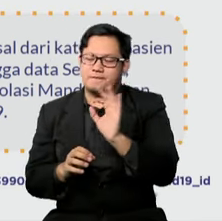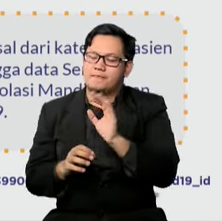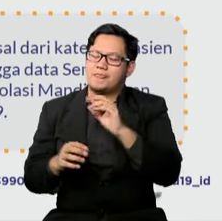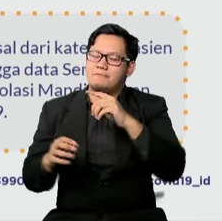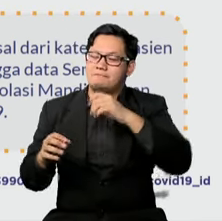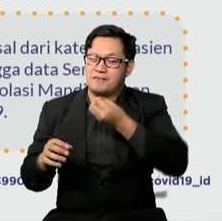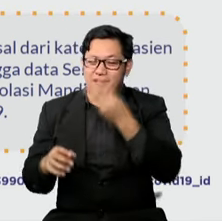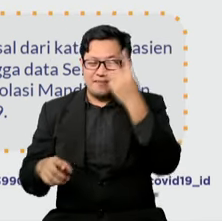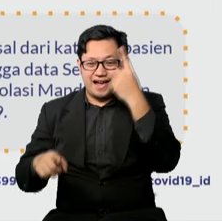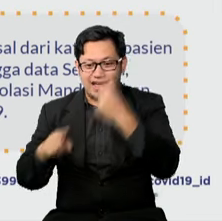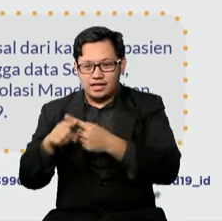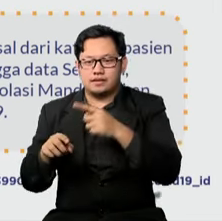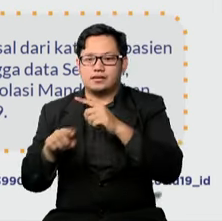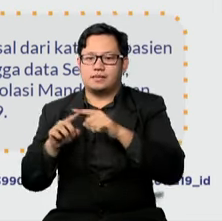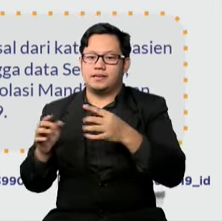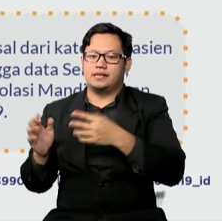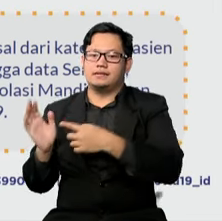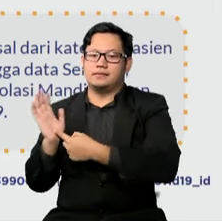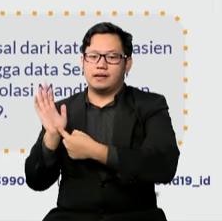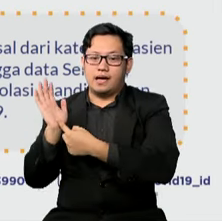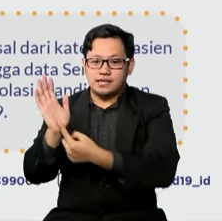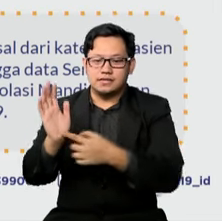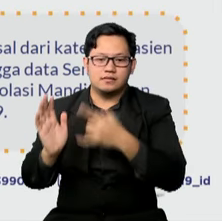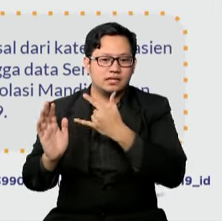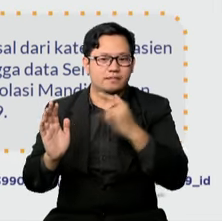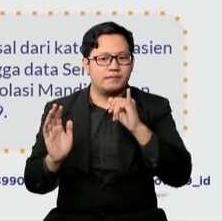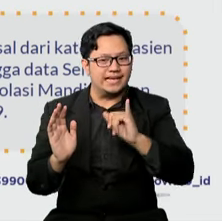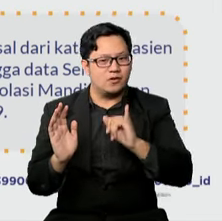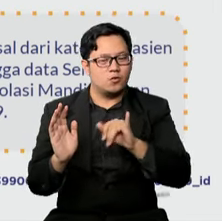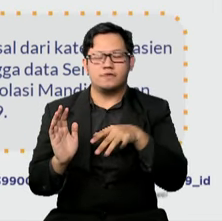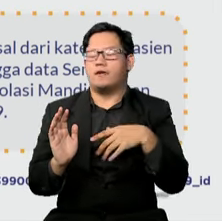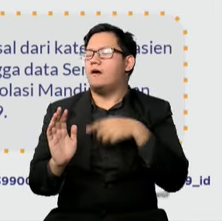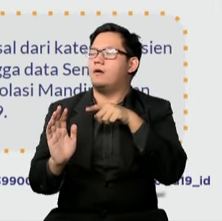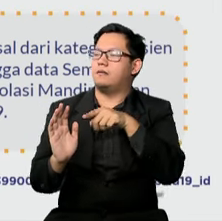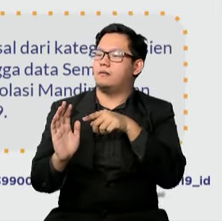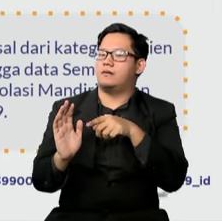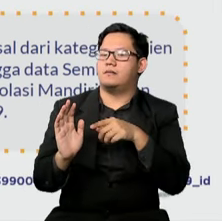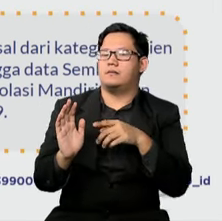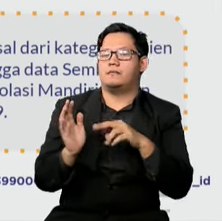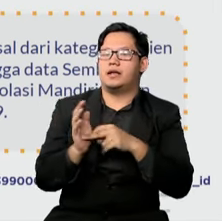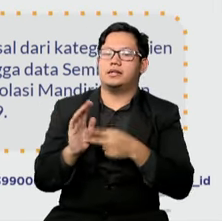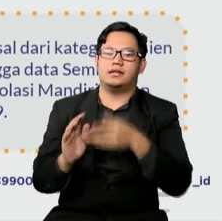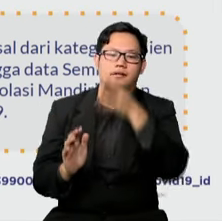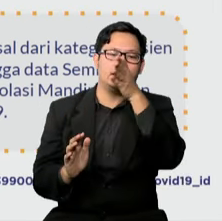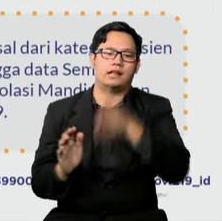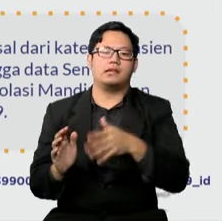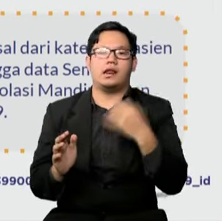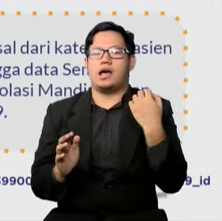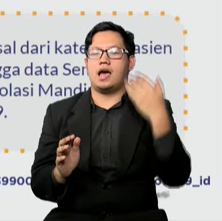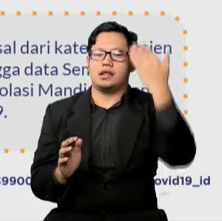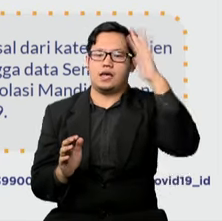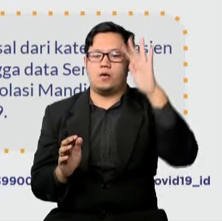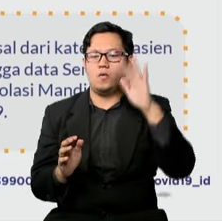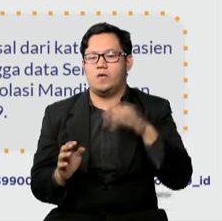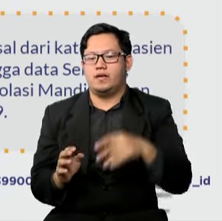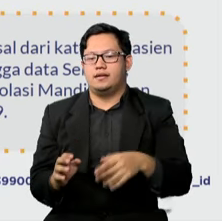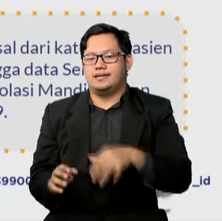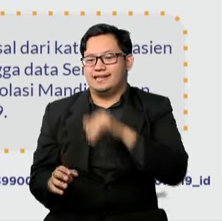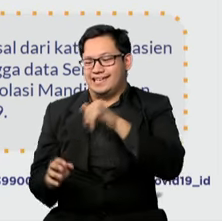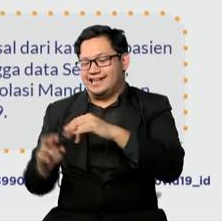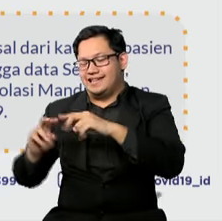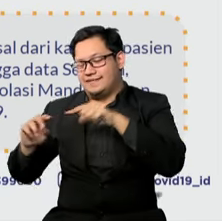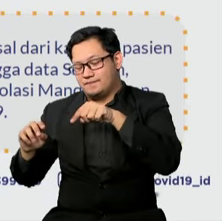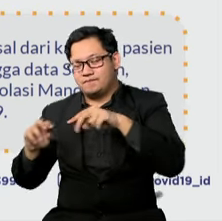melihat dan ternyata hasil akhirnya adalah inkonklusif ini adalah tiga luaran dari hasil pemeriksaan spesimen dari setiap individu ya